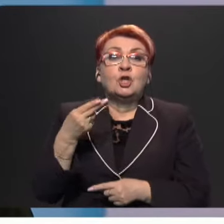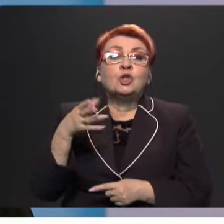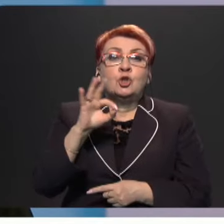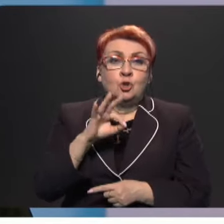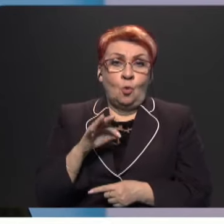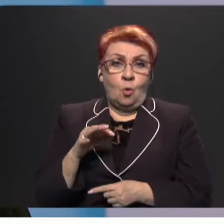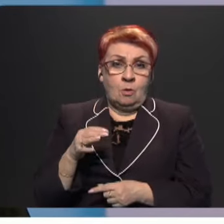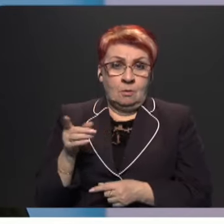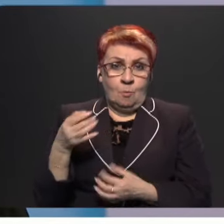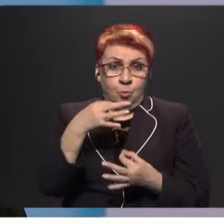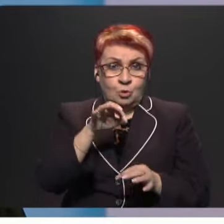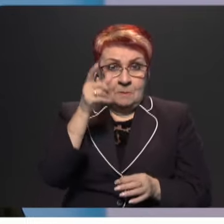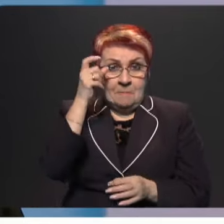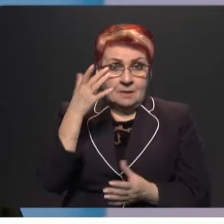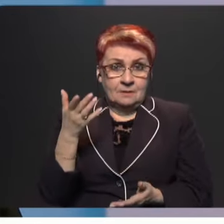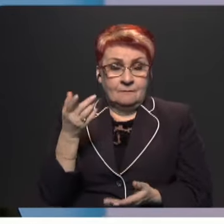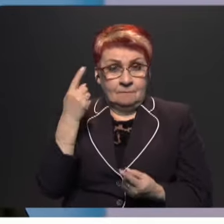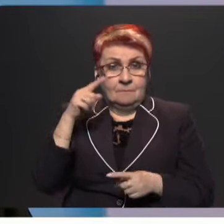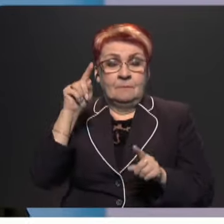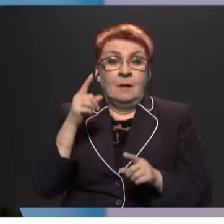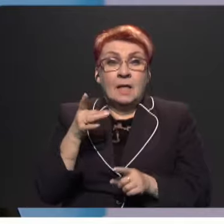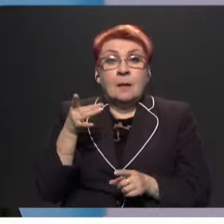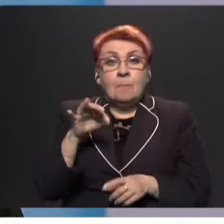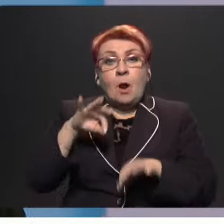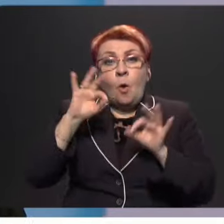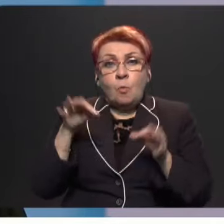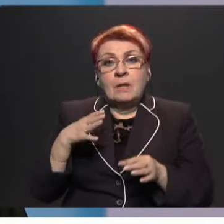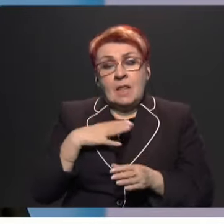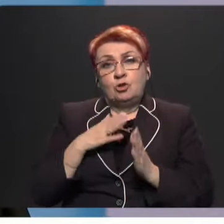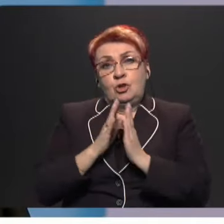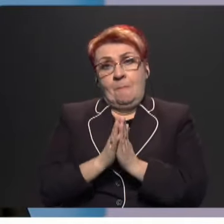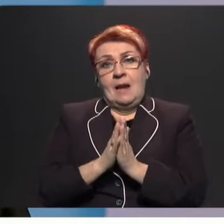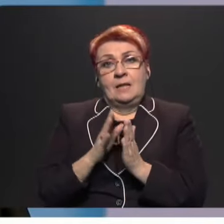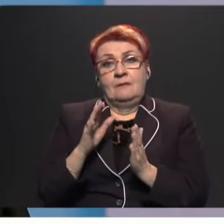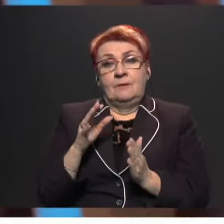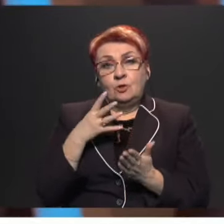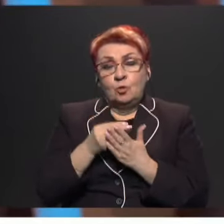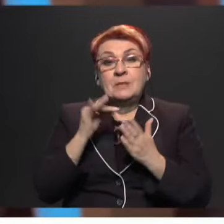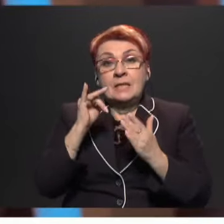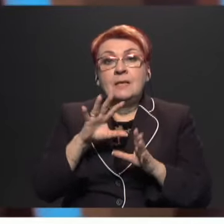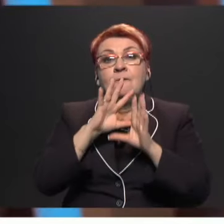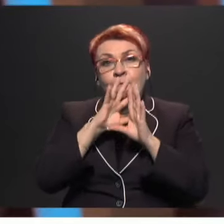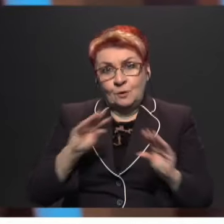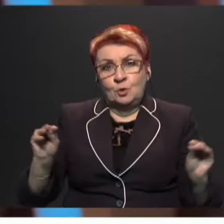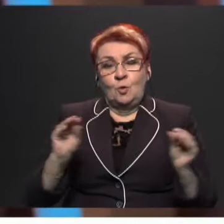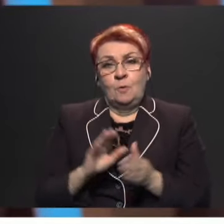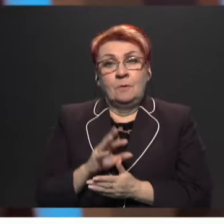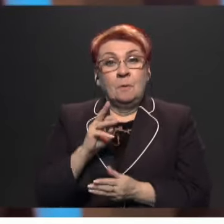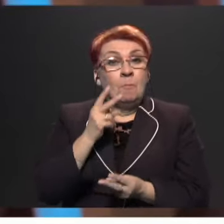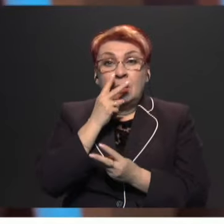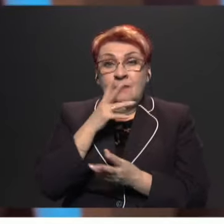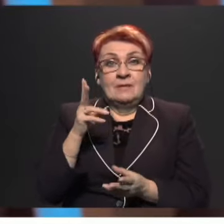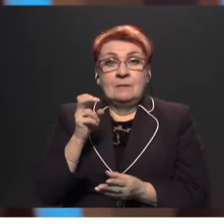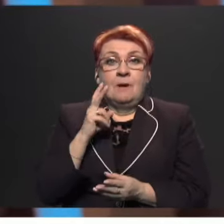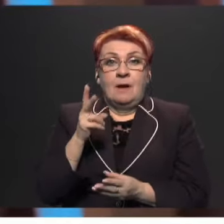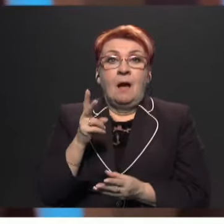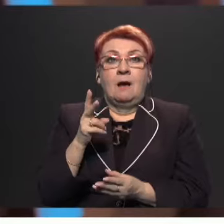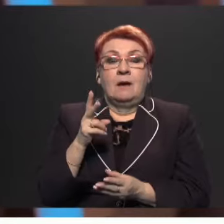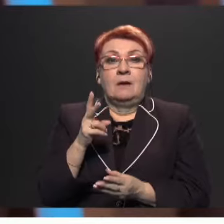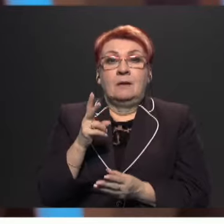этом надо подумать. Но вообще это просто про образ нашей молитвы. Собственно, все. Да. Мы не видим, как она